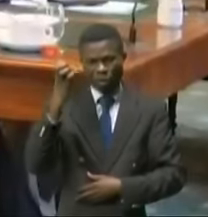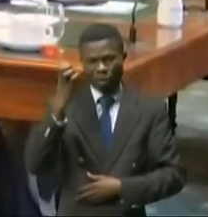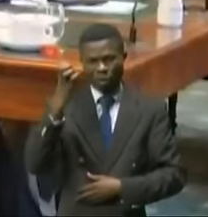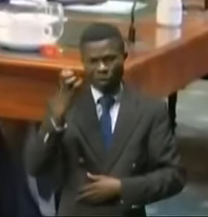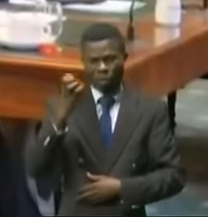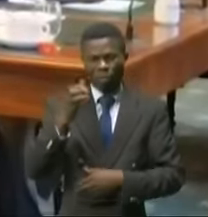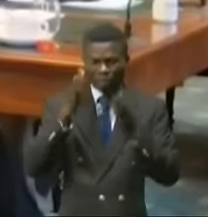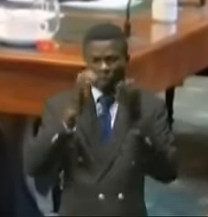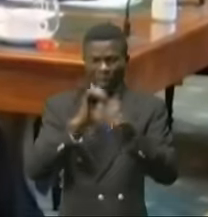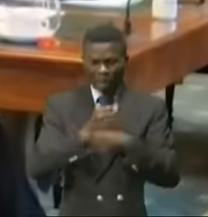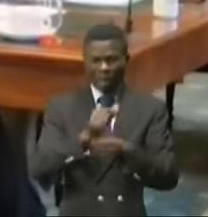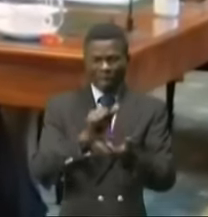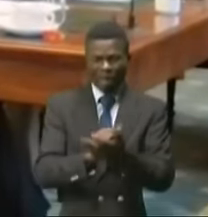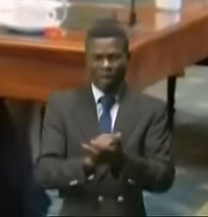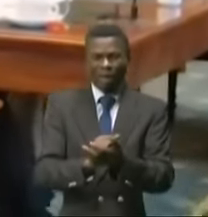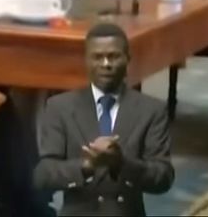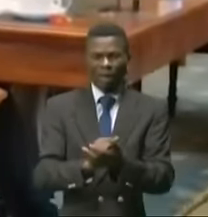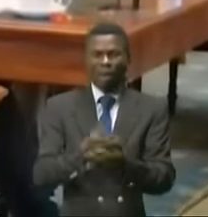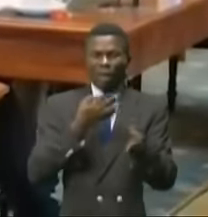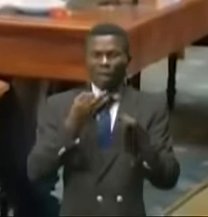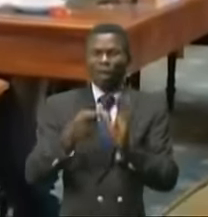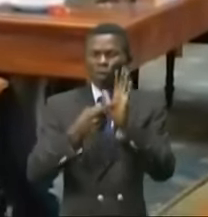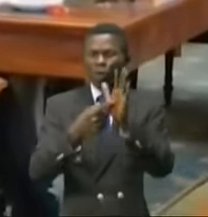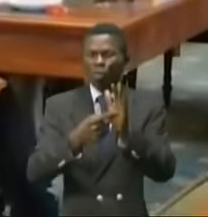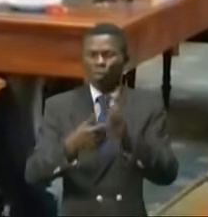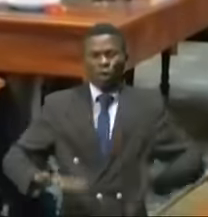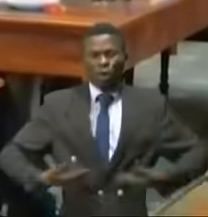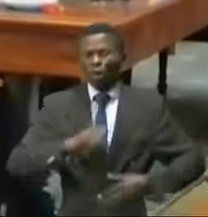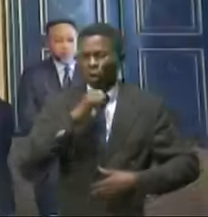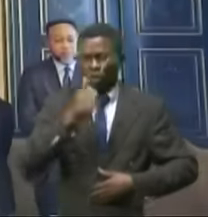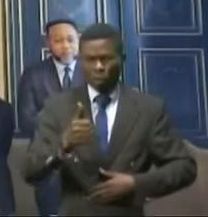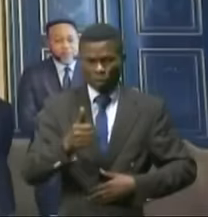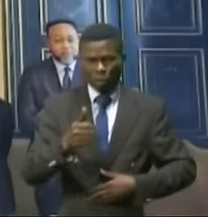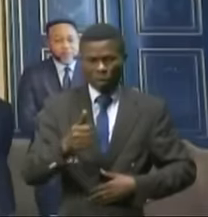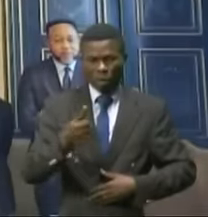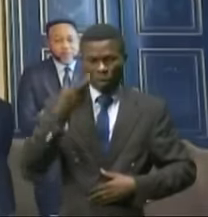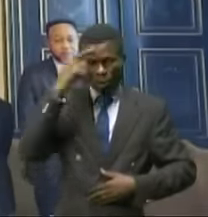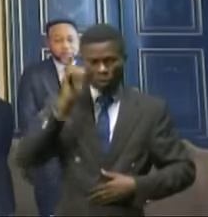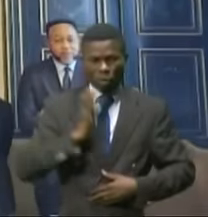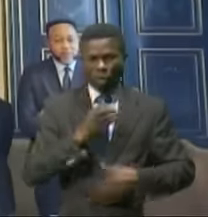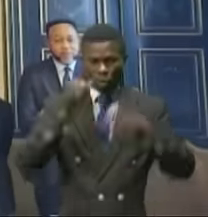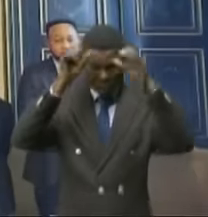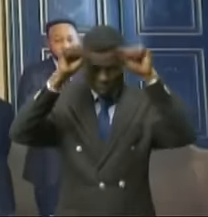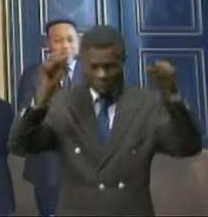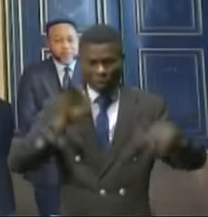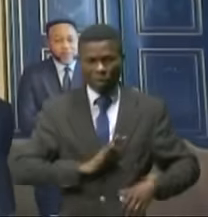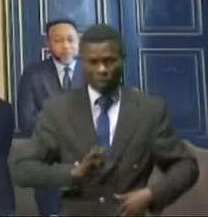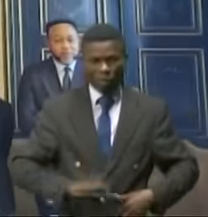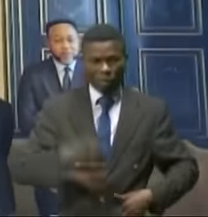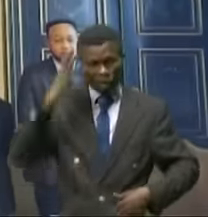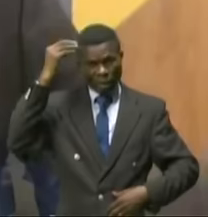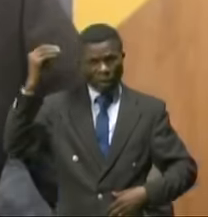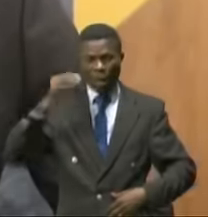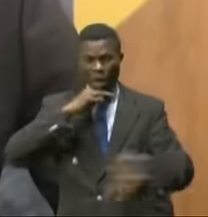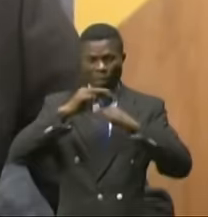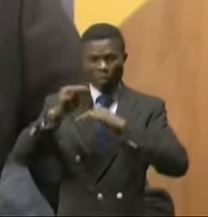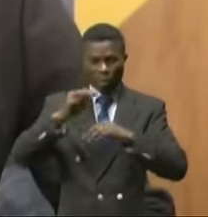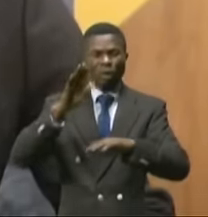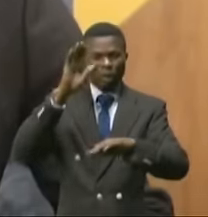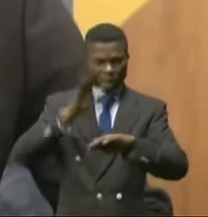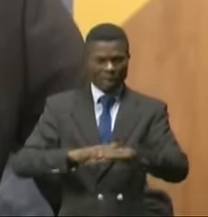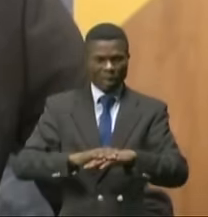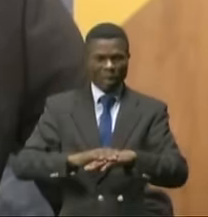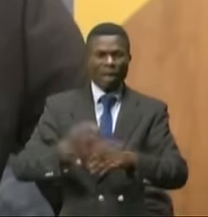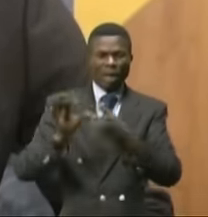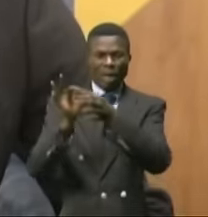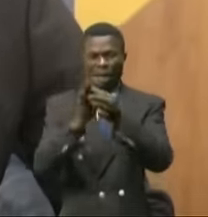est fondée. Nous avons exprimé notre indignation à la suite de notre président de la République et nous espérons que ce message a été entendu au niveau